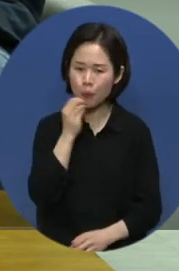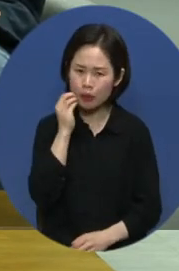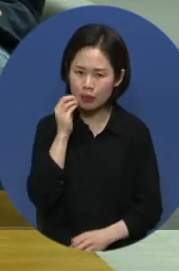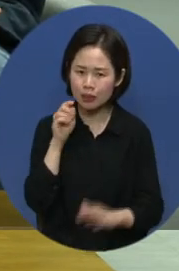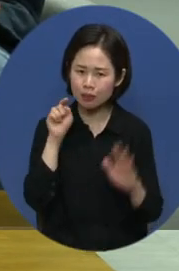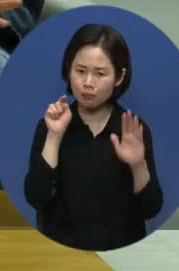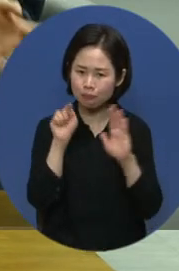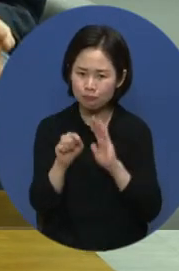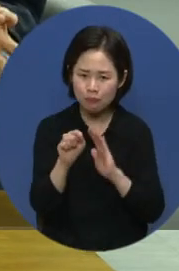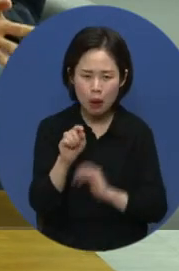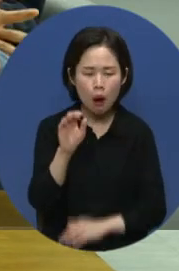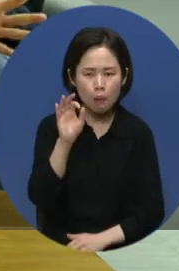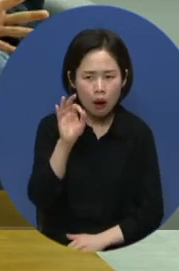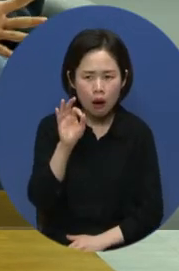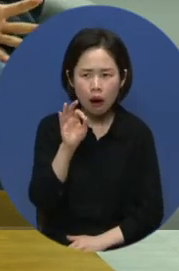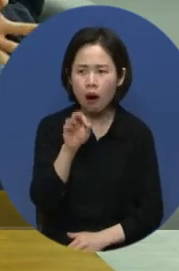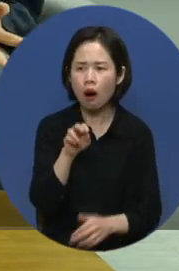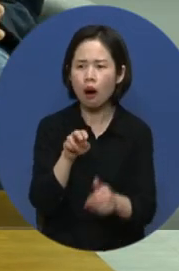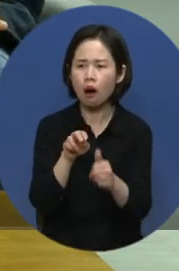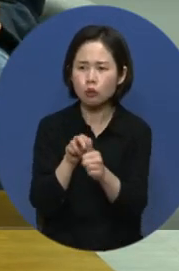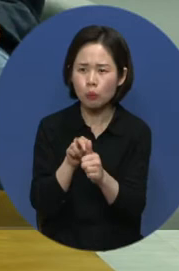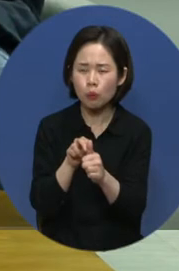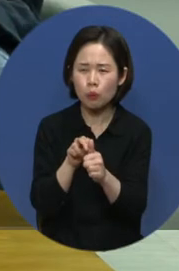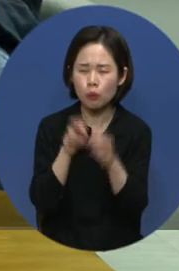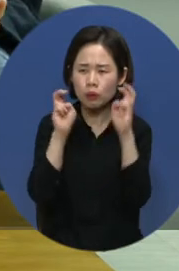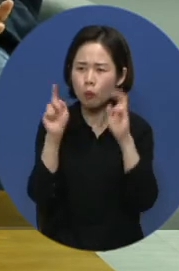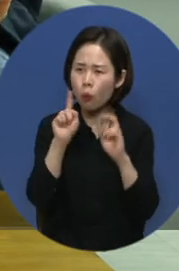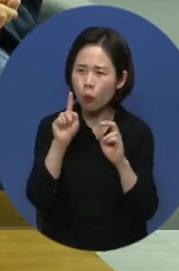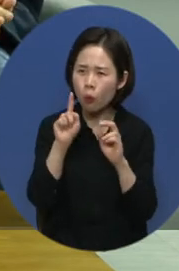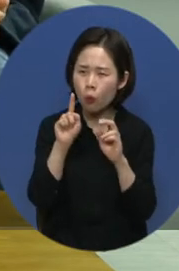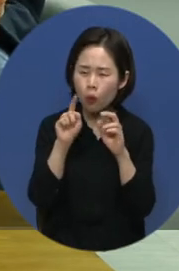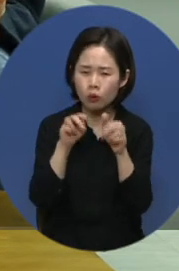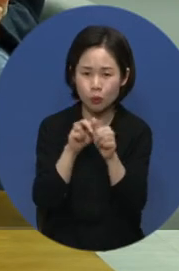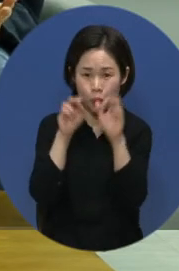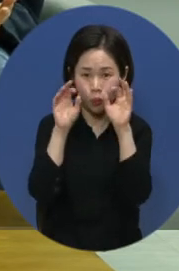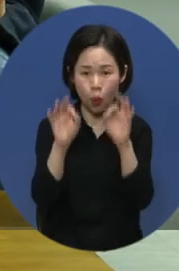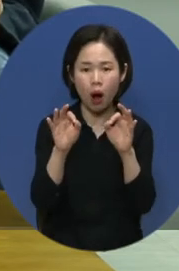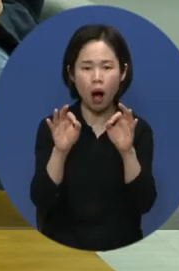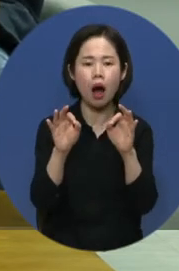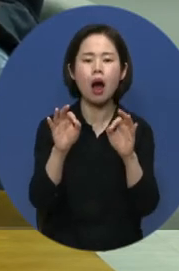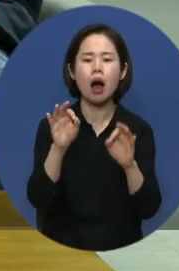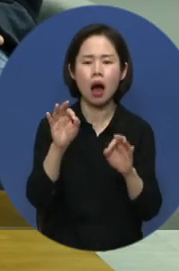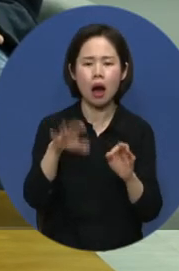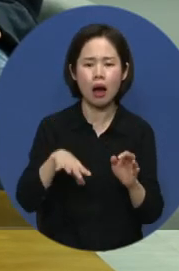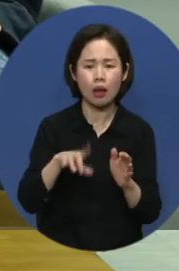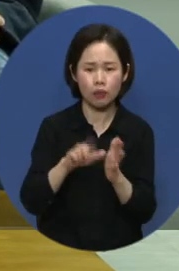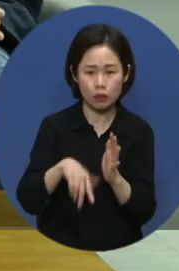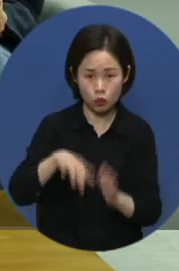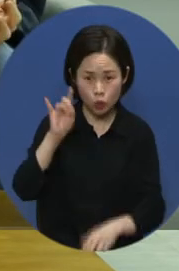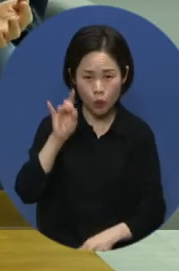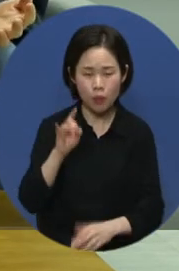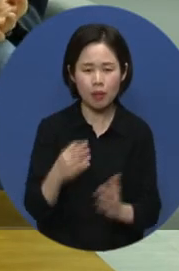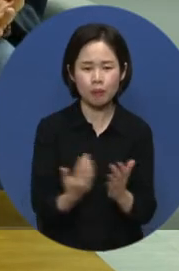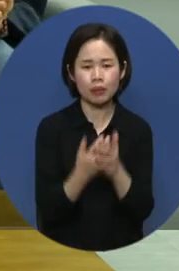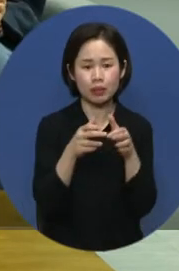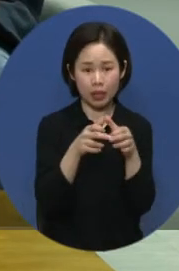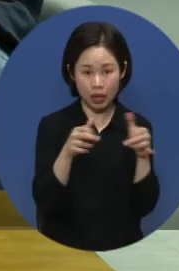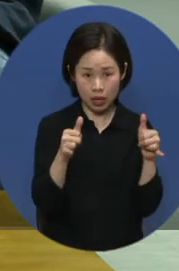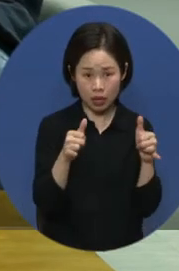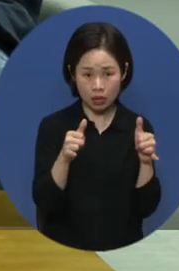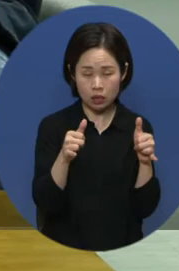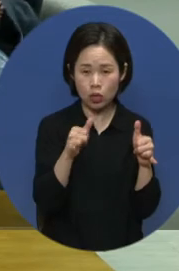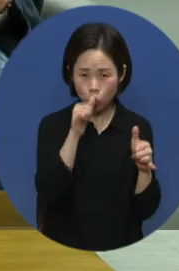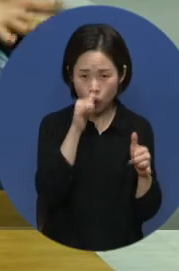일을 하는 회사인지 이제 보다가 그때 처음으로 이제 발달장애인과 발달장애인을